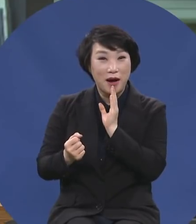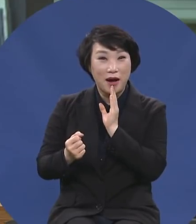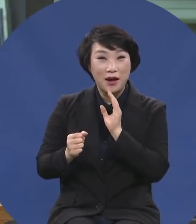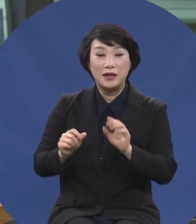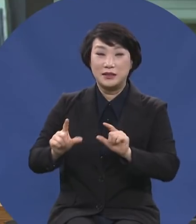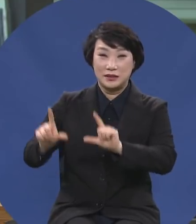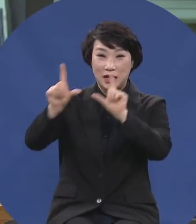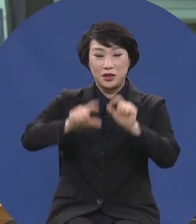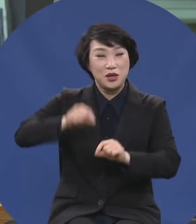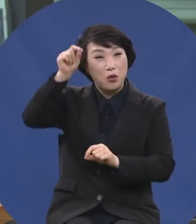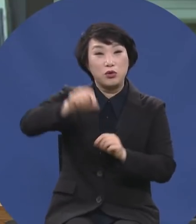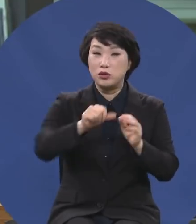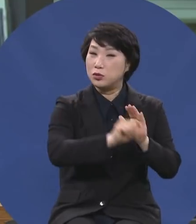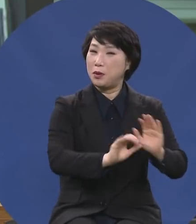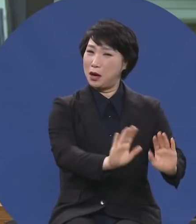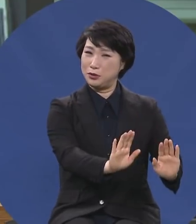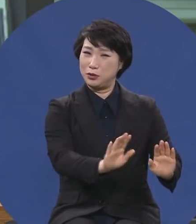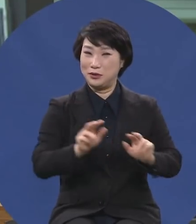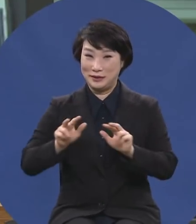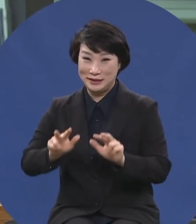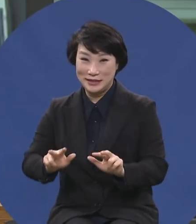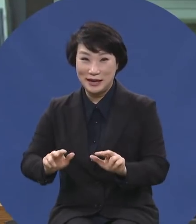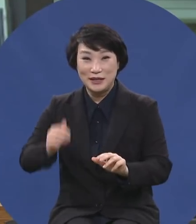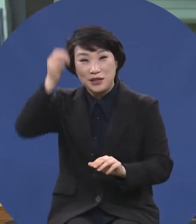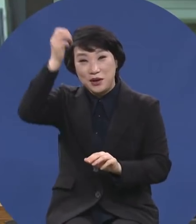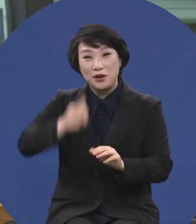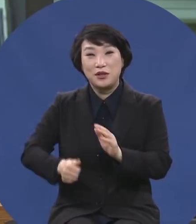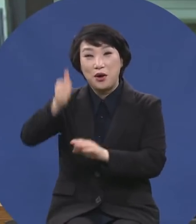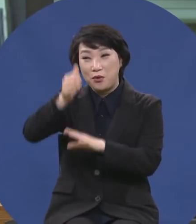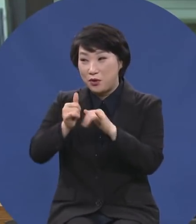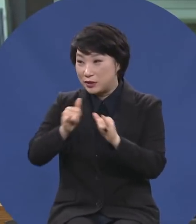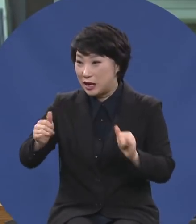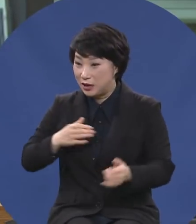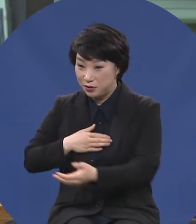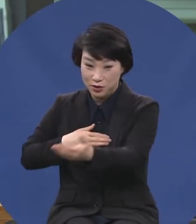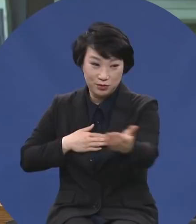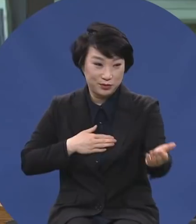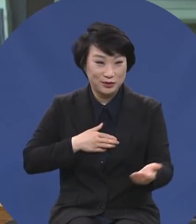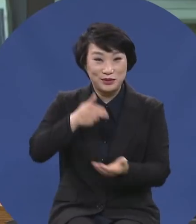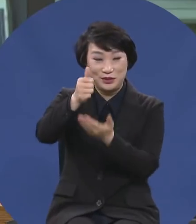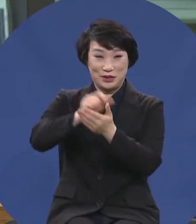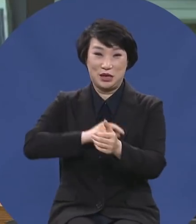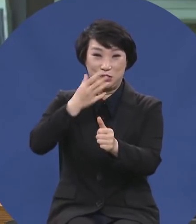영원히 실패자가 아니라 영적인 성공자가 되기를 주님의 이름으로